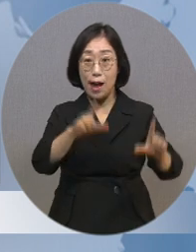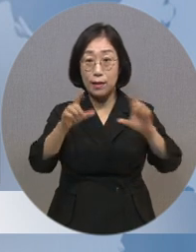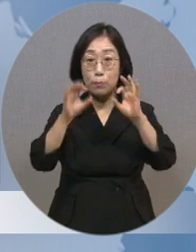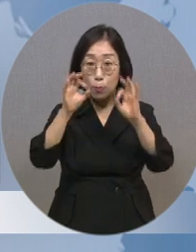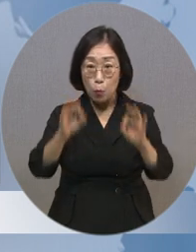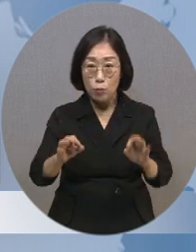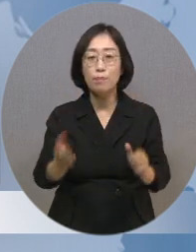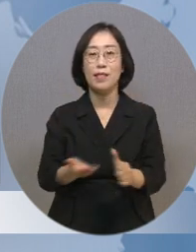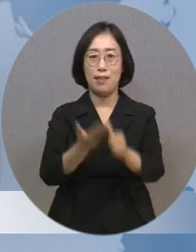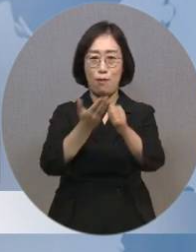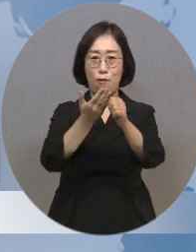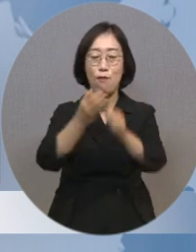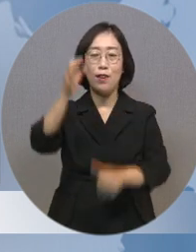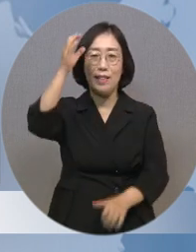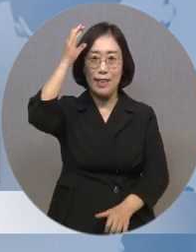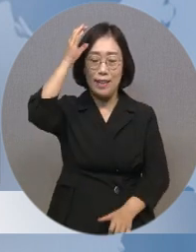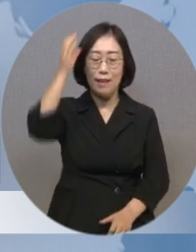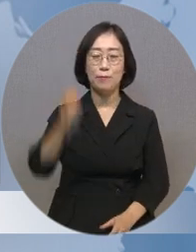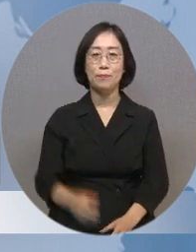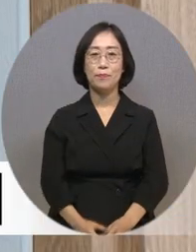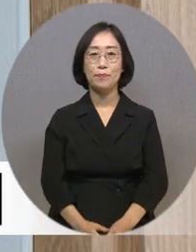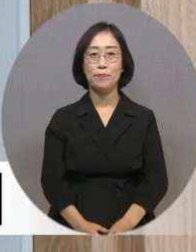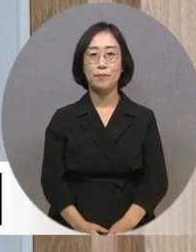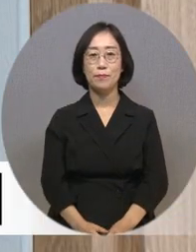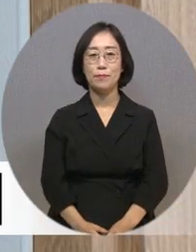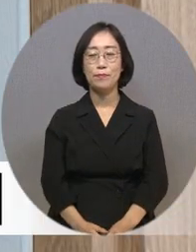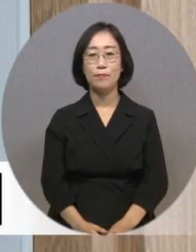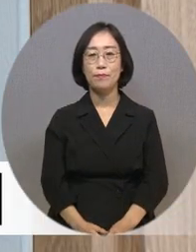기대됩니다. 황병현 기자입니다.